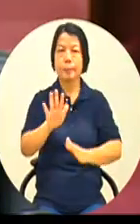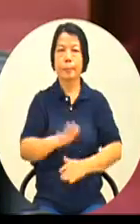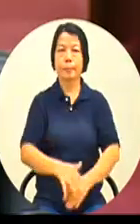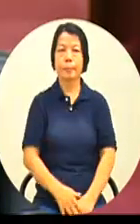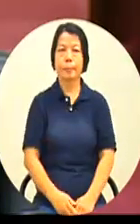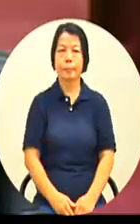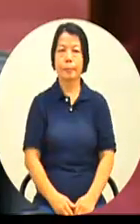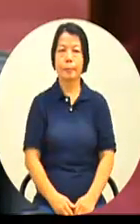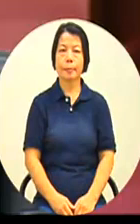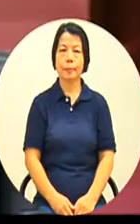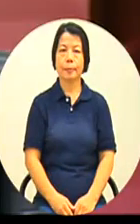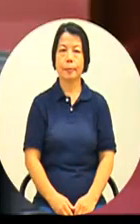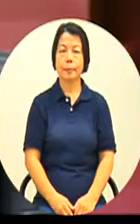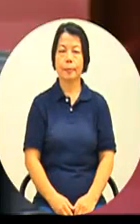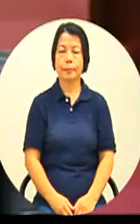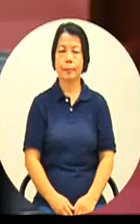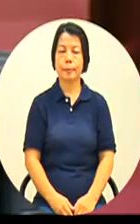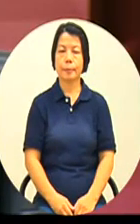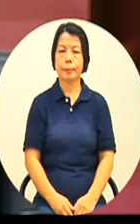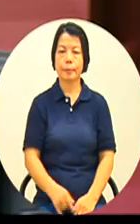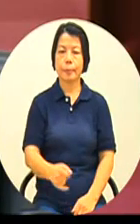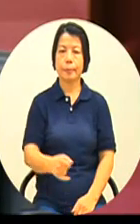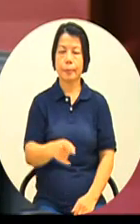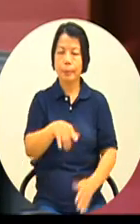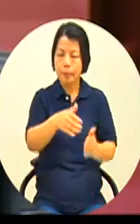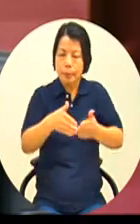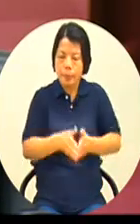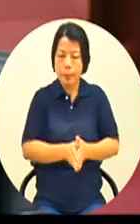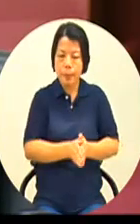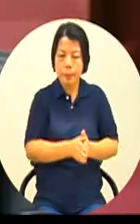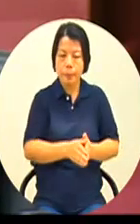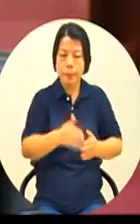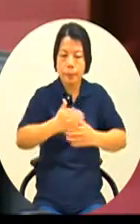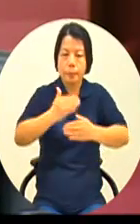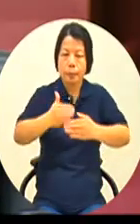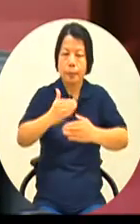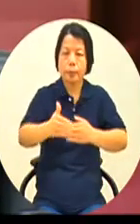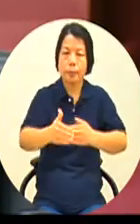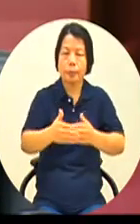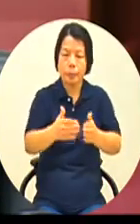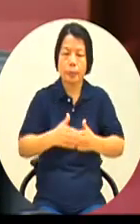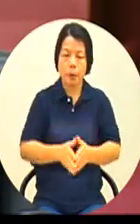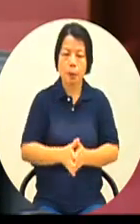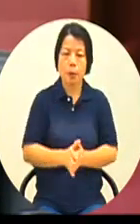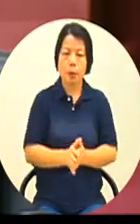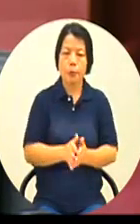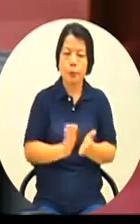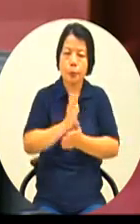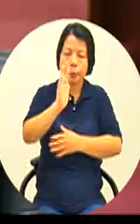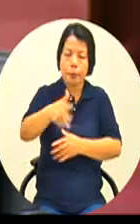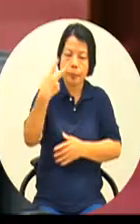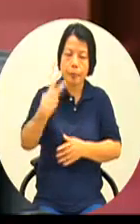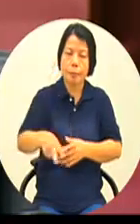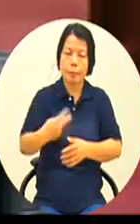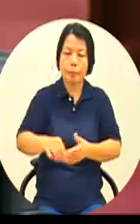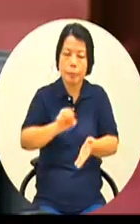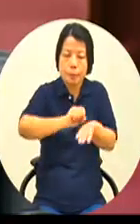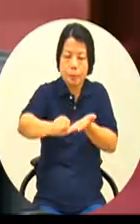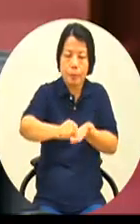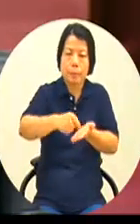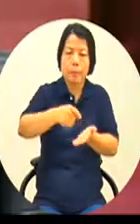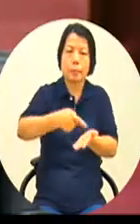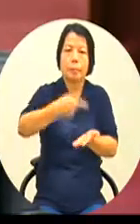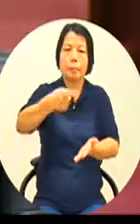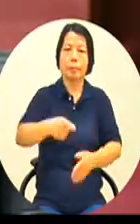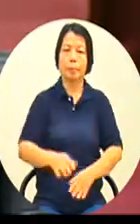可能伊这是那一个阶段完成或下个后一标啦，吼，靠我都来规划这个问题嘛。所以咧，我